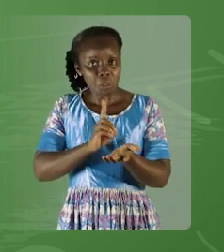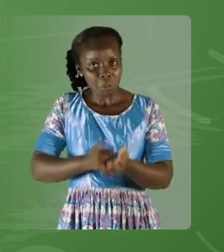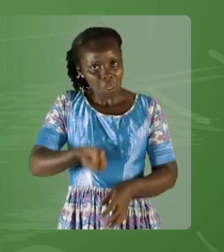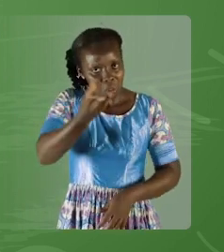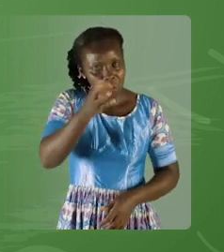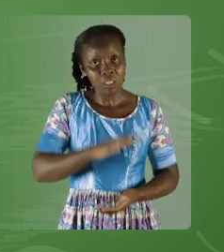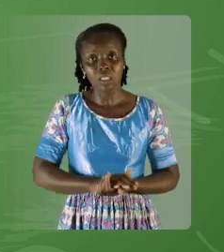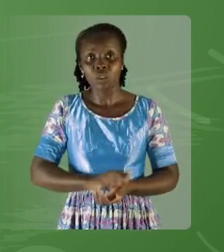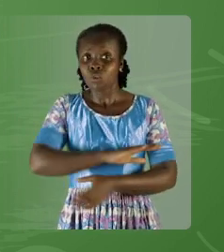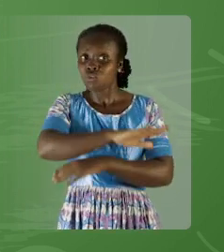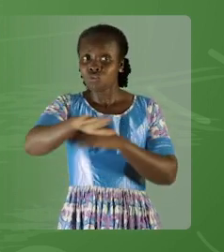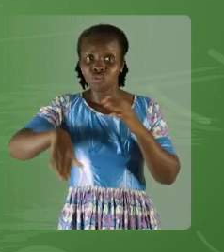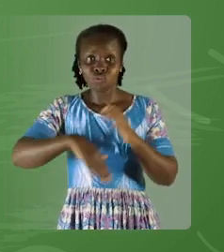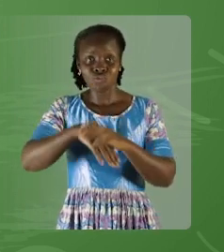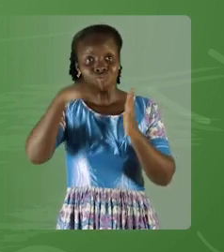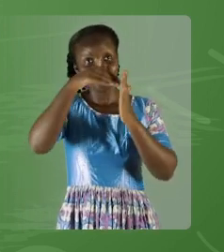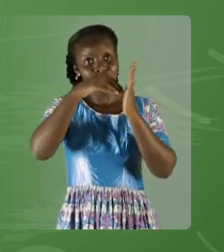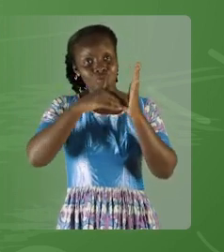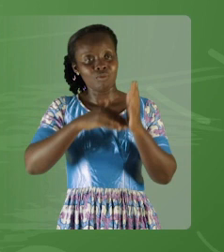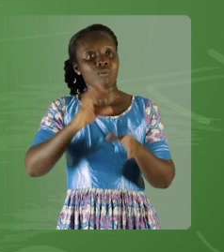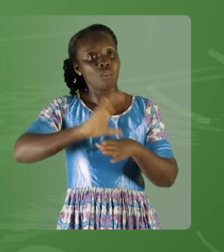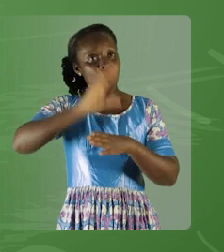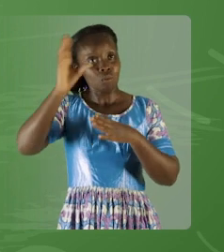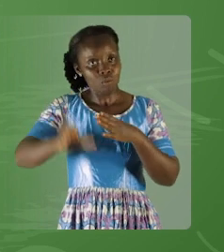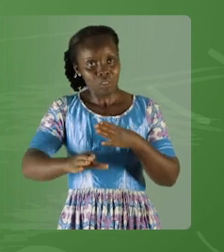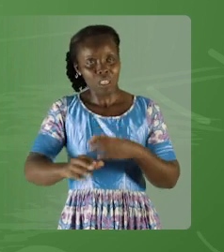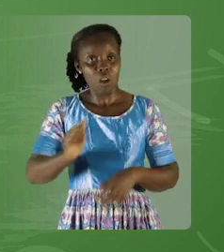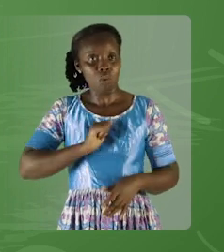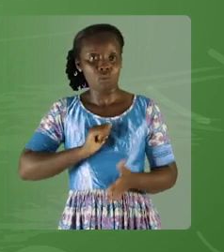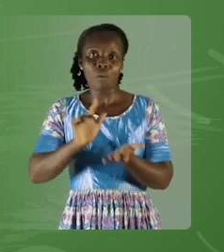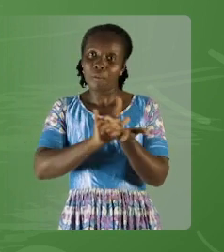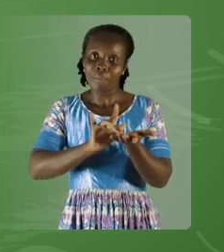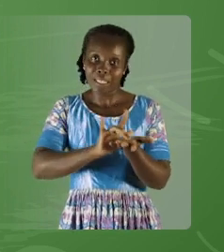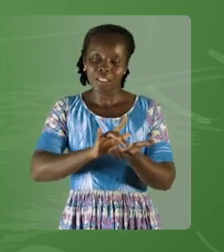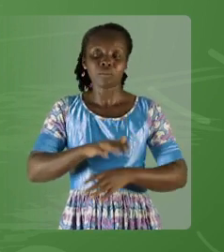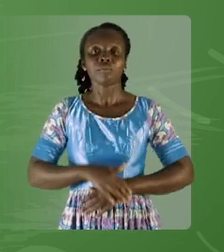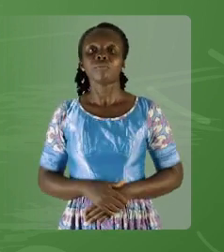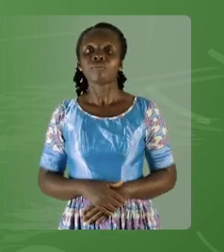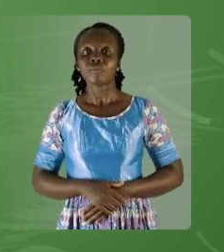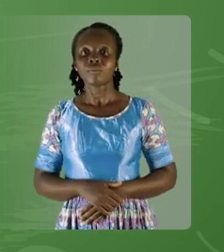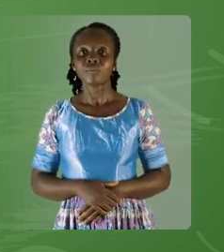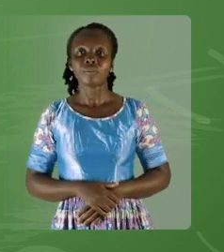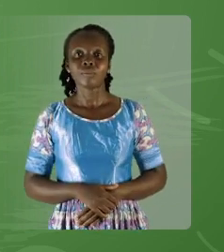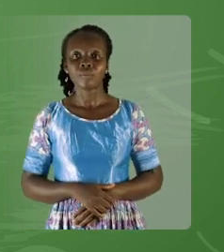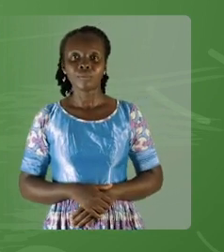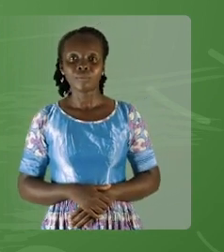prescrit. Et ça, ce sont des conséquences de l'automédication.